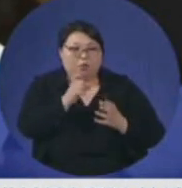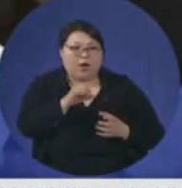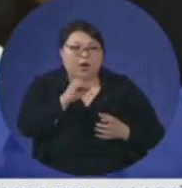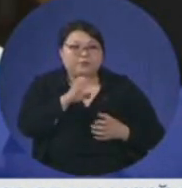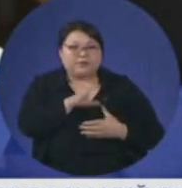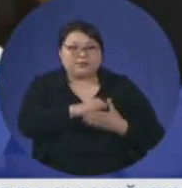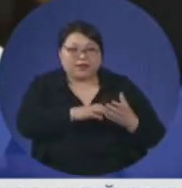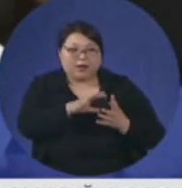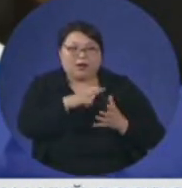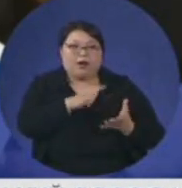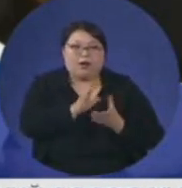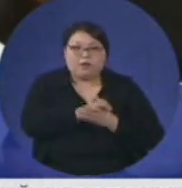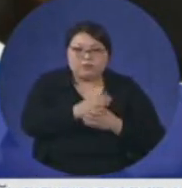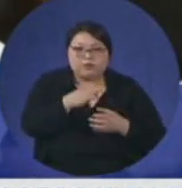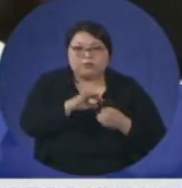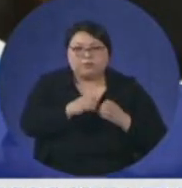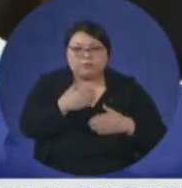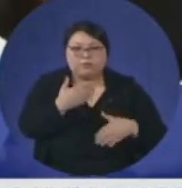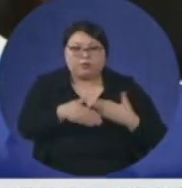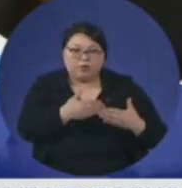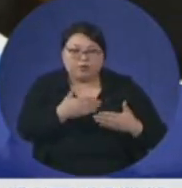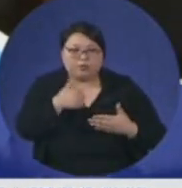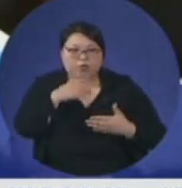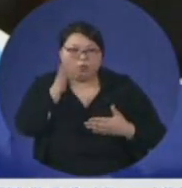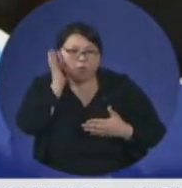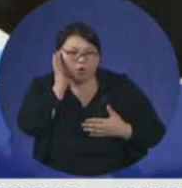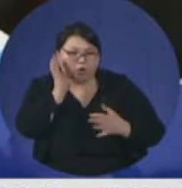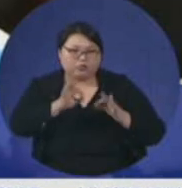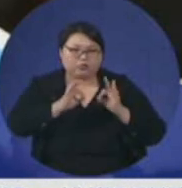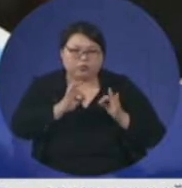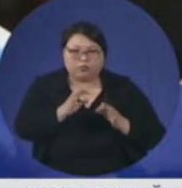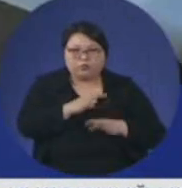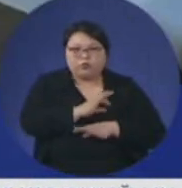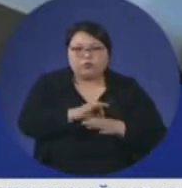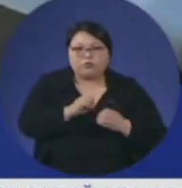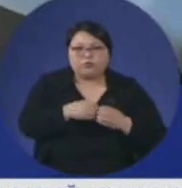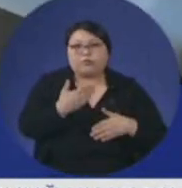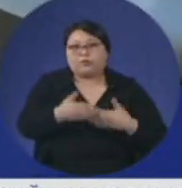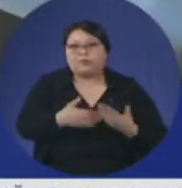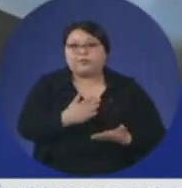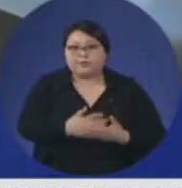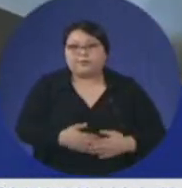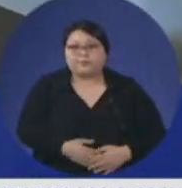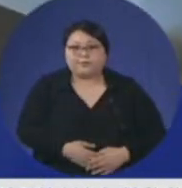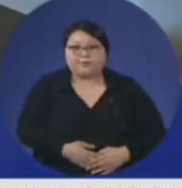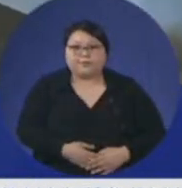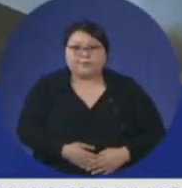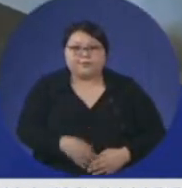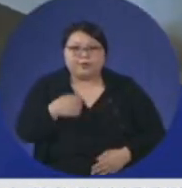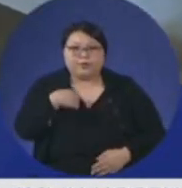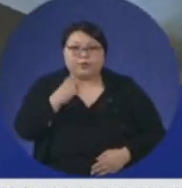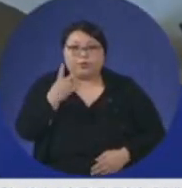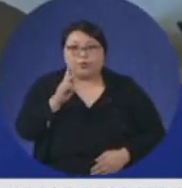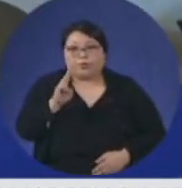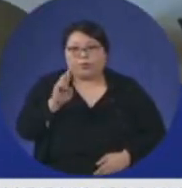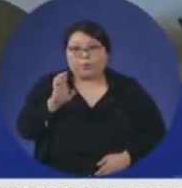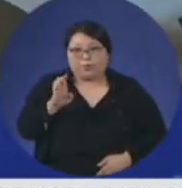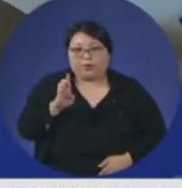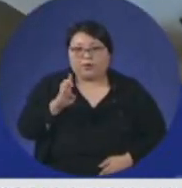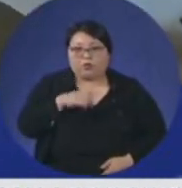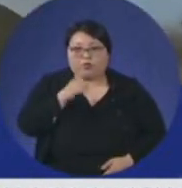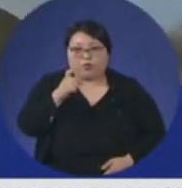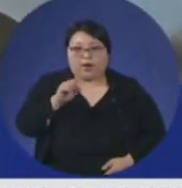одоо бэлтгүүлэх ийм одоо тодорхой бодлогууд бол хэрэгжүүлнэ гэж бол бодож байгаа. За нүүдэлхэн оны сангийн хувьд бол энэ гурван